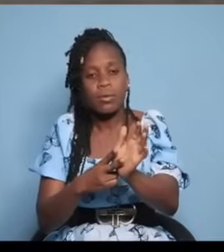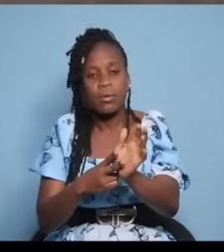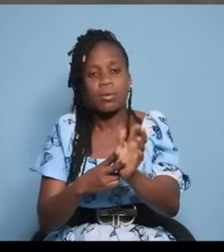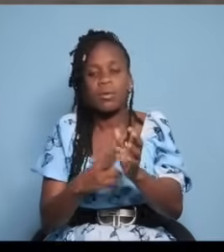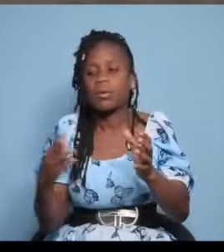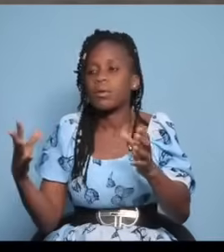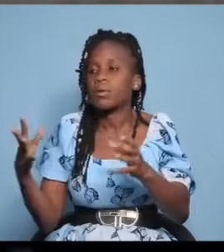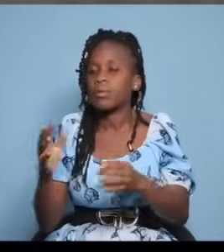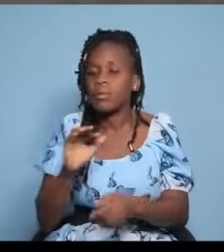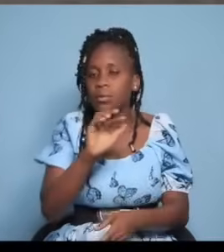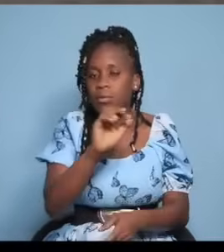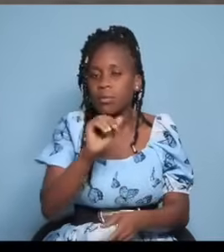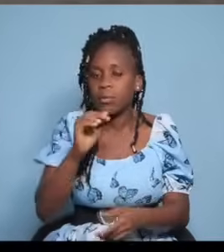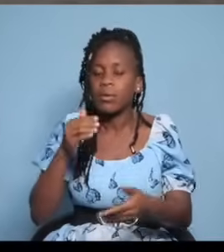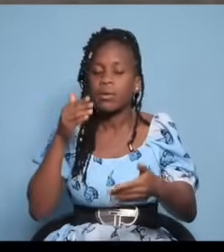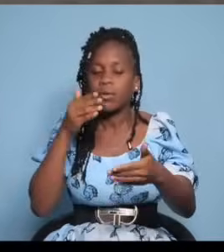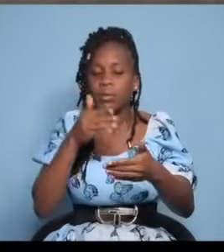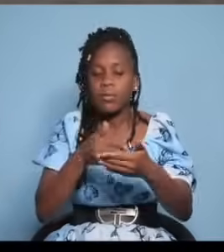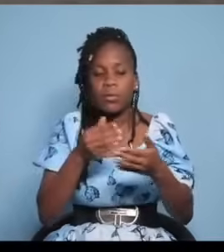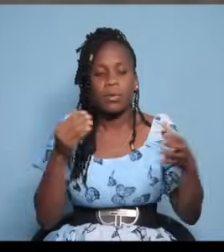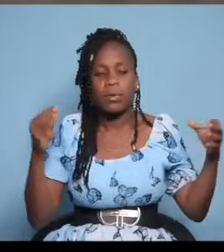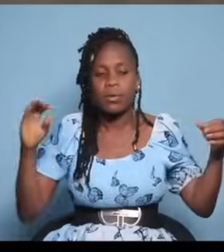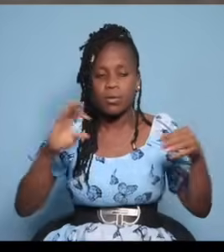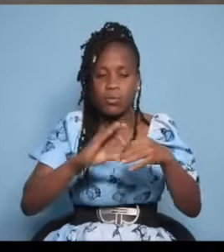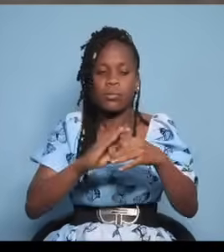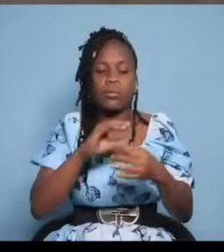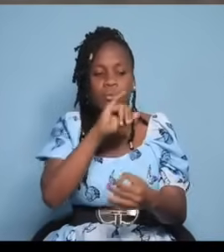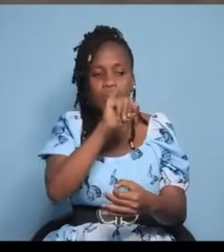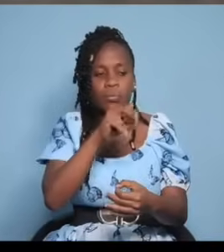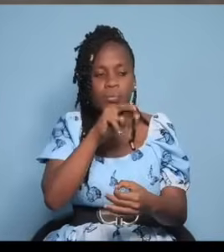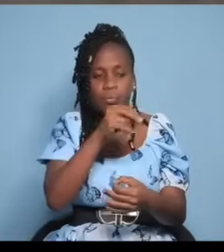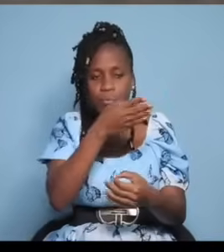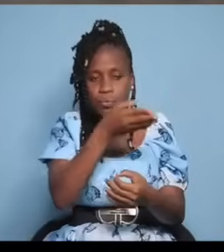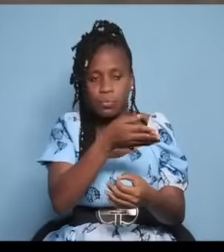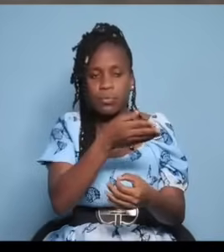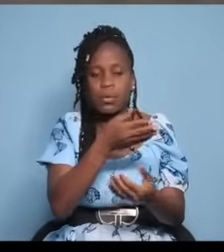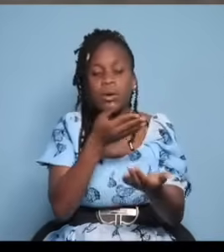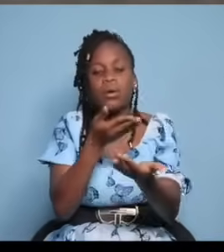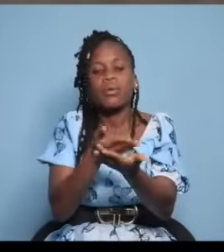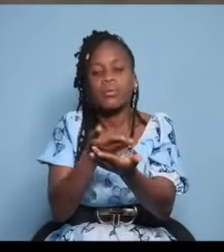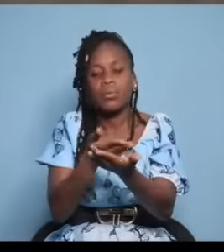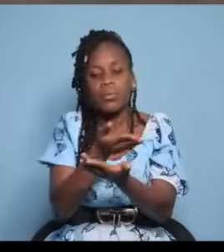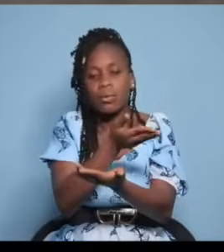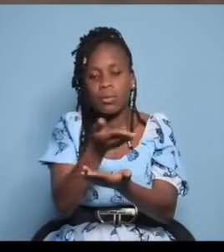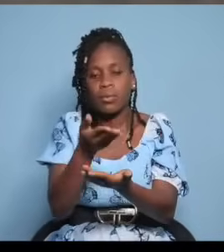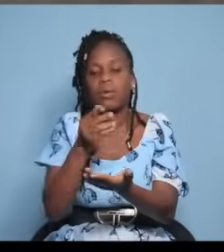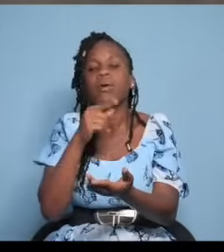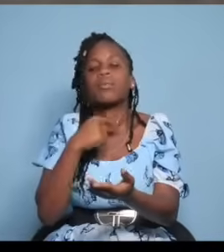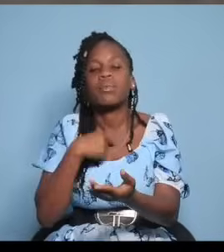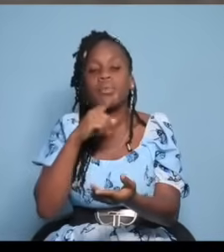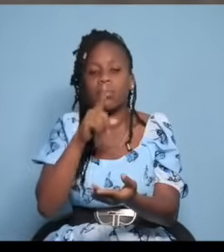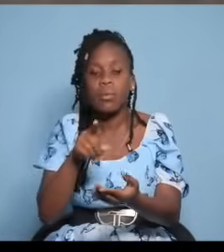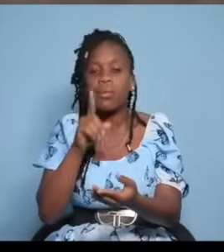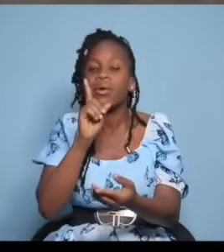pale, akawapeleka kwa John Garang de Mebia, akawatambulisha kwamba jamani, niko hapa na